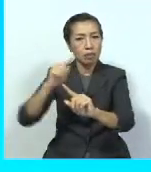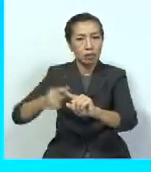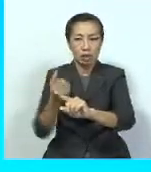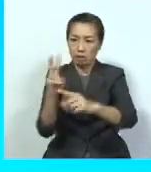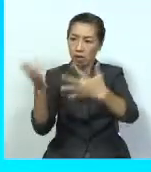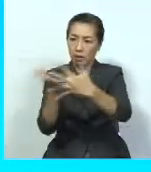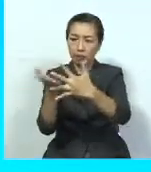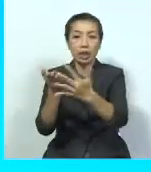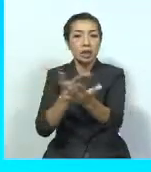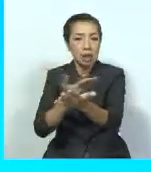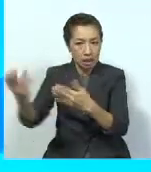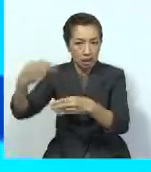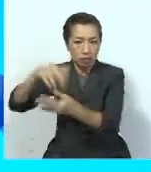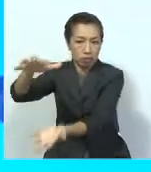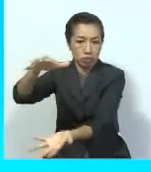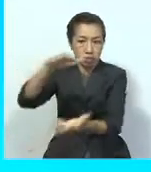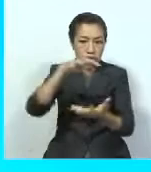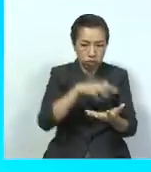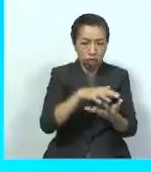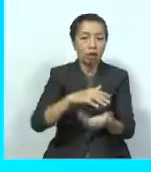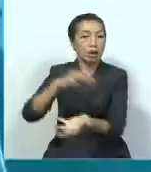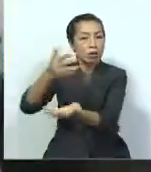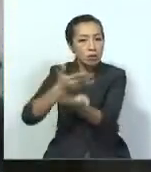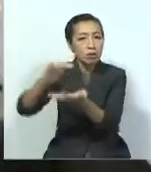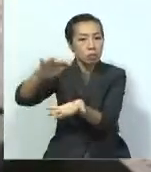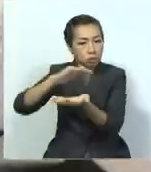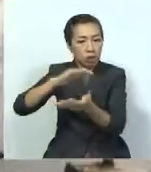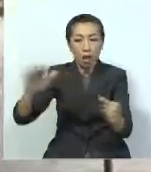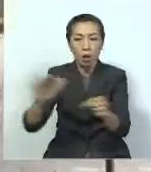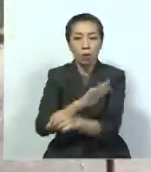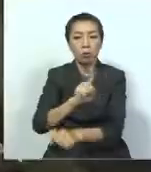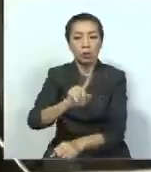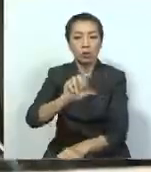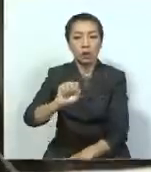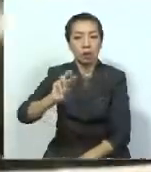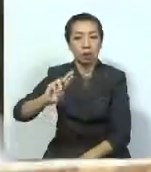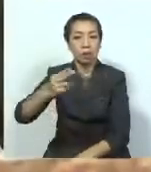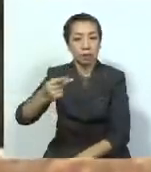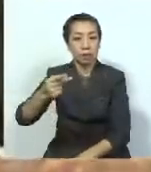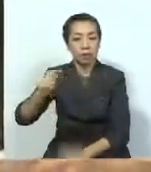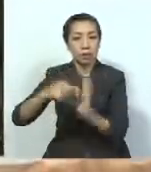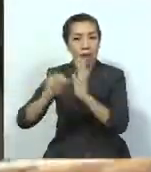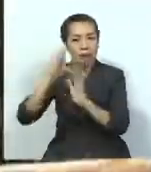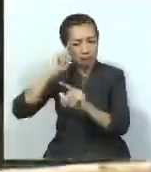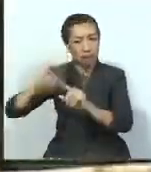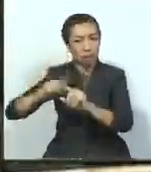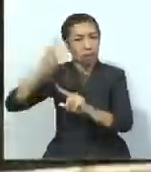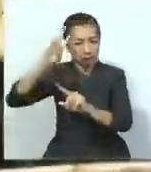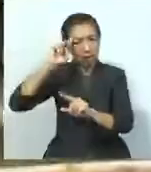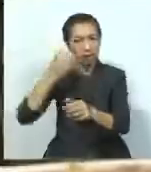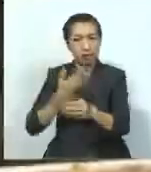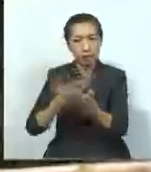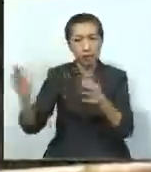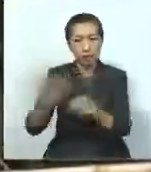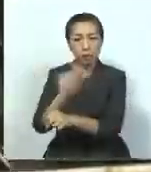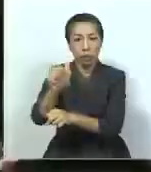มที่จะถึงนี้ค่ะเป็นต้นไปแล้วก็จะทยอยรับซื้อให้ครบปริมาณ 160,000 ตันภายใน6เดือนโดยการปรับปรุง